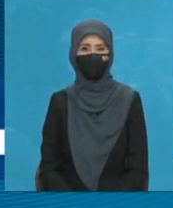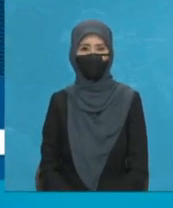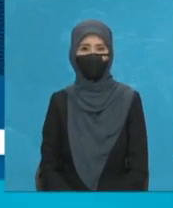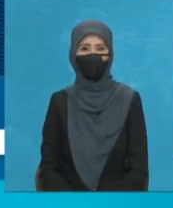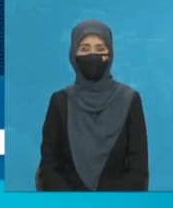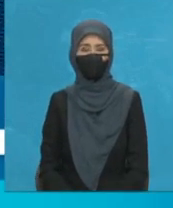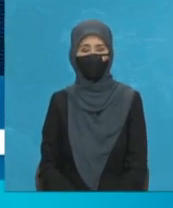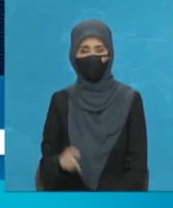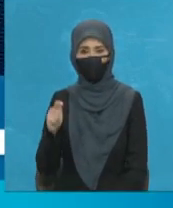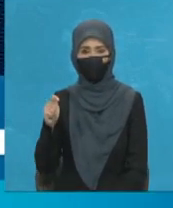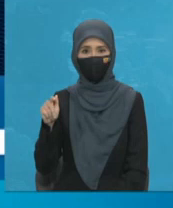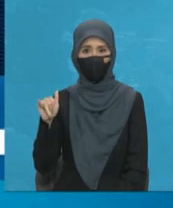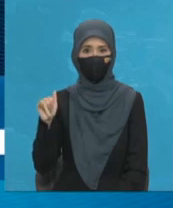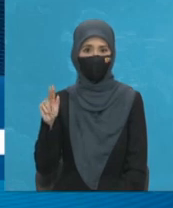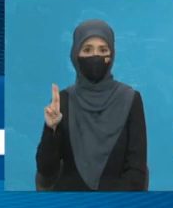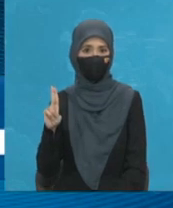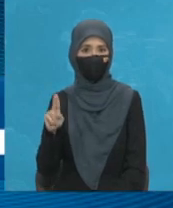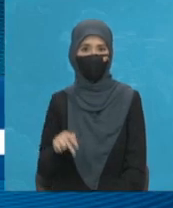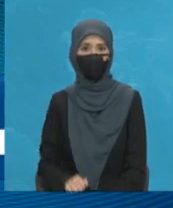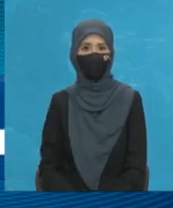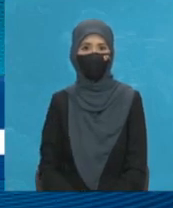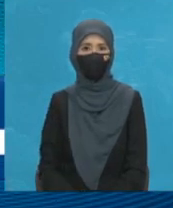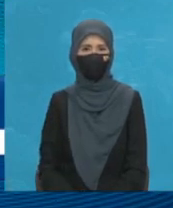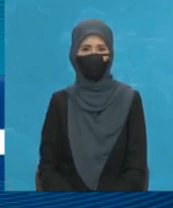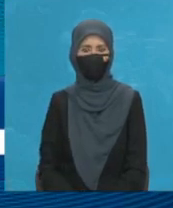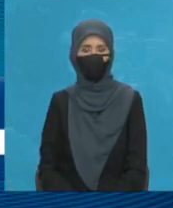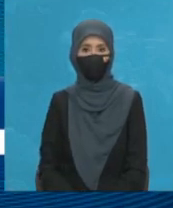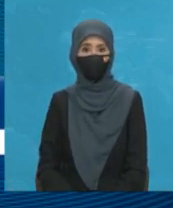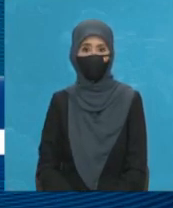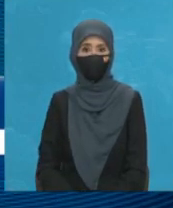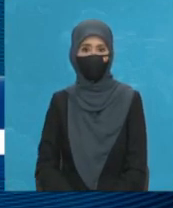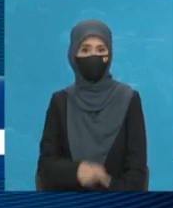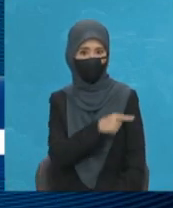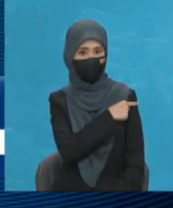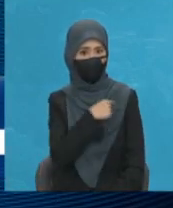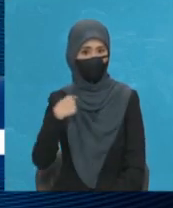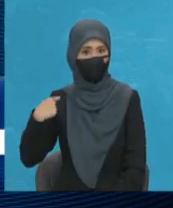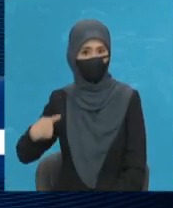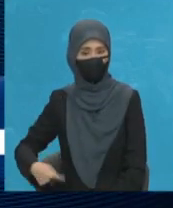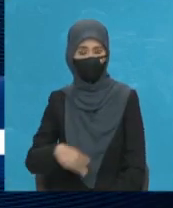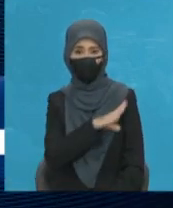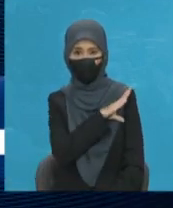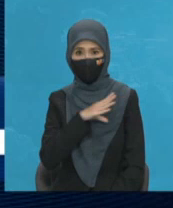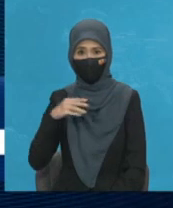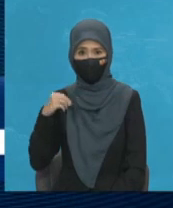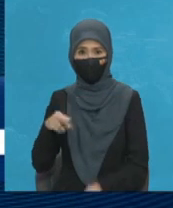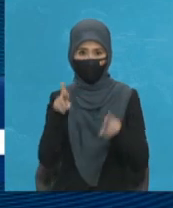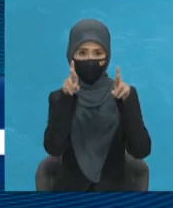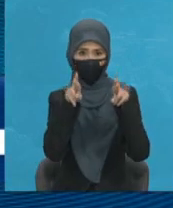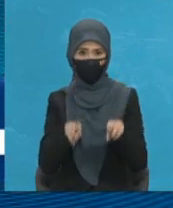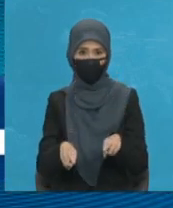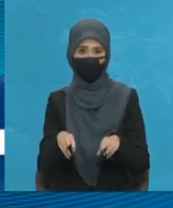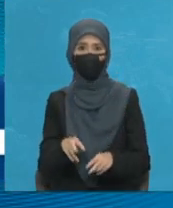dua-duanya terutama like change from your stay komsel Republik Rakyat Cina kerajaan dan Rakyat Republik Rakyat Cina